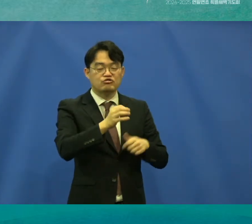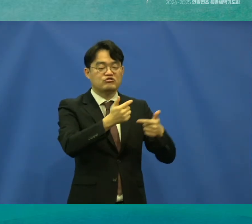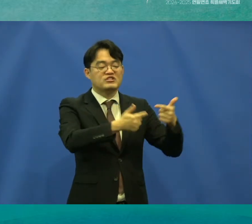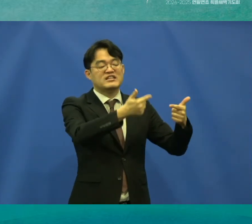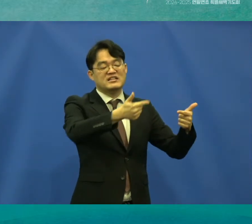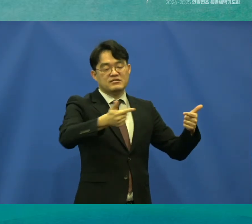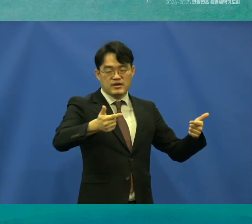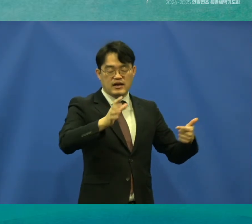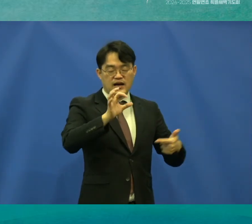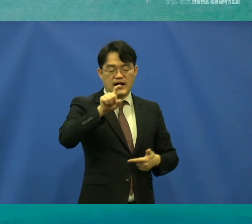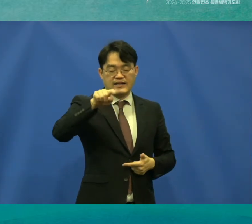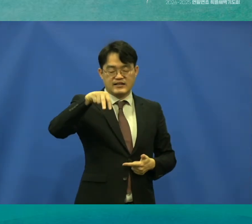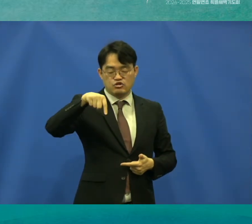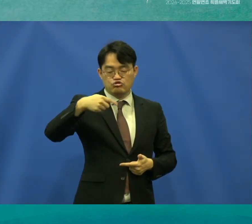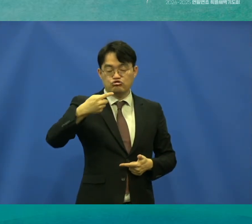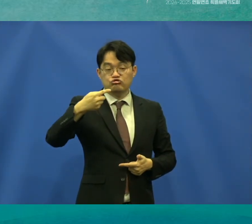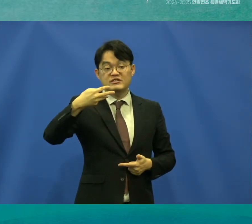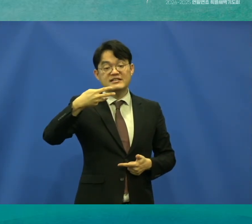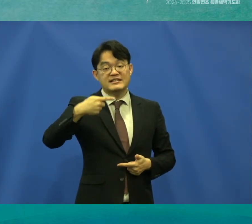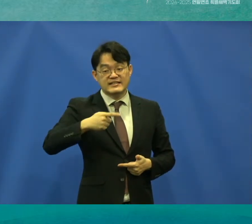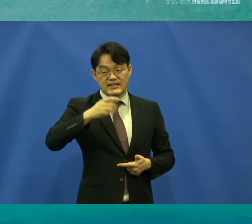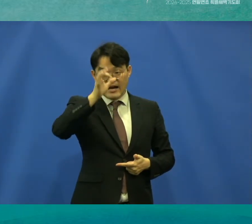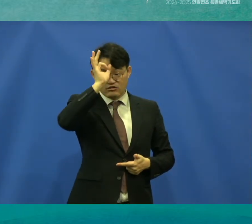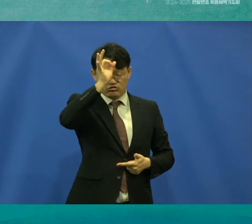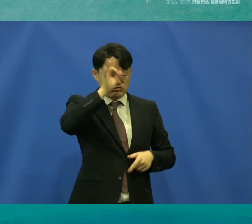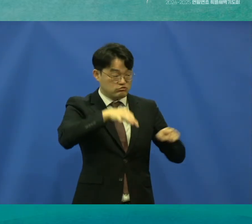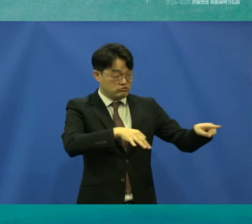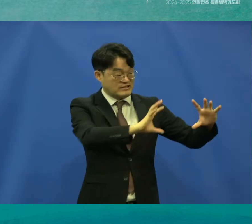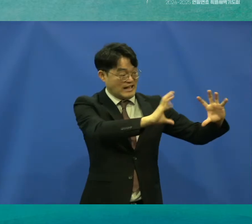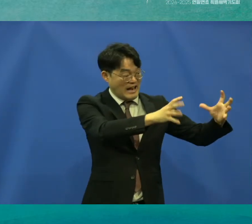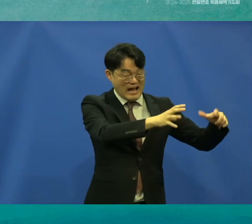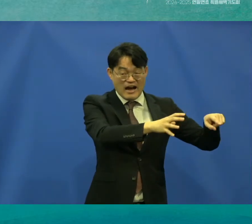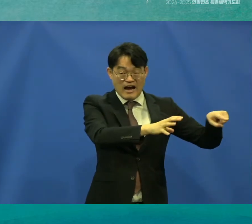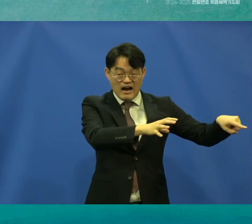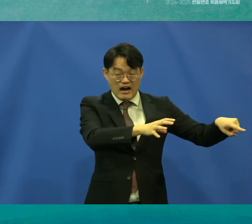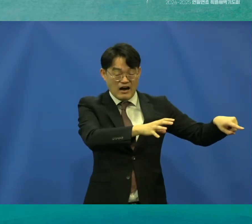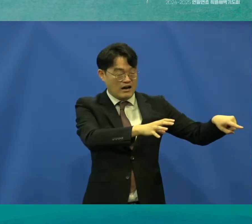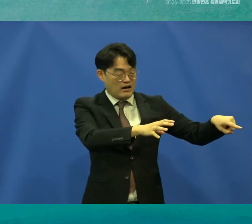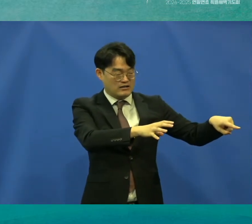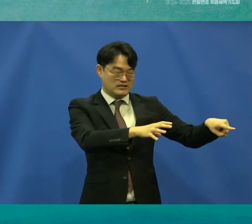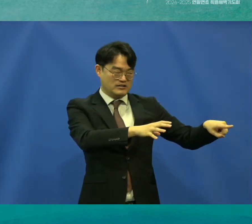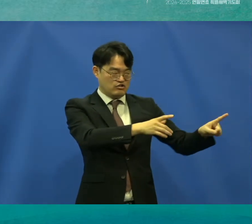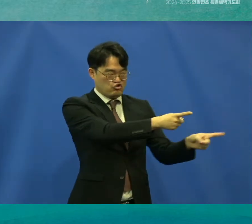이스라엘은 아수르의 공격을 받아왔습니다. 니느웨는 아수르의 수도입니다.